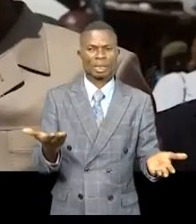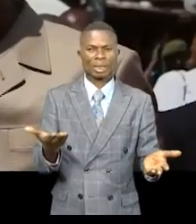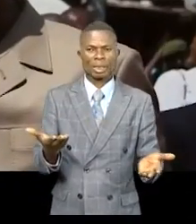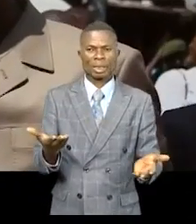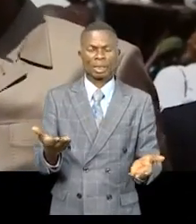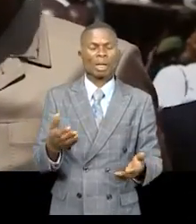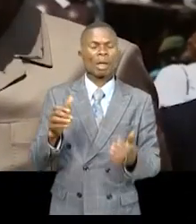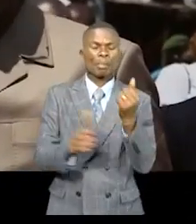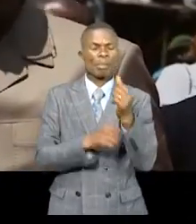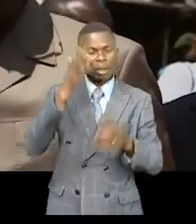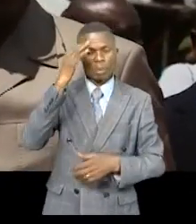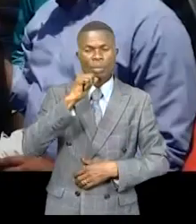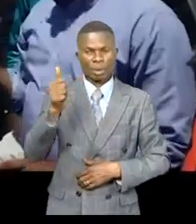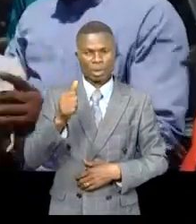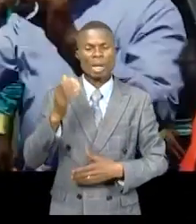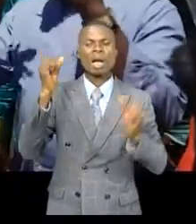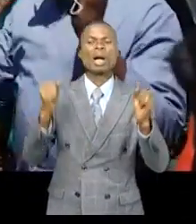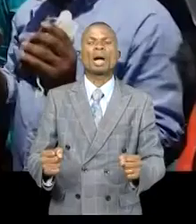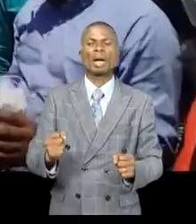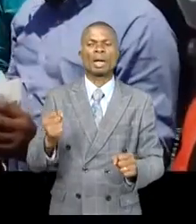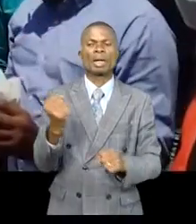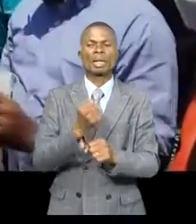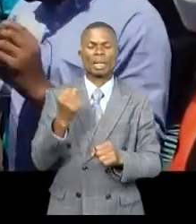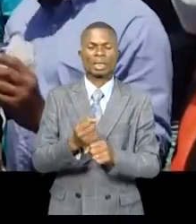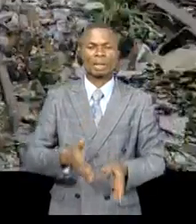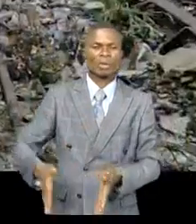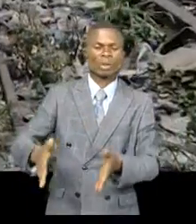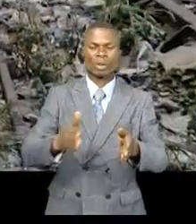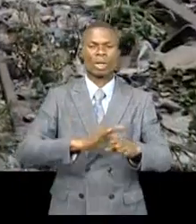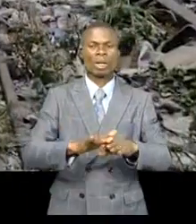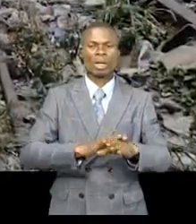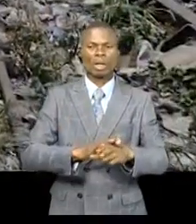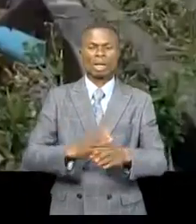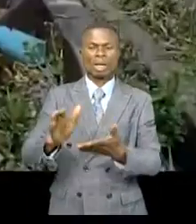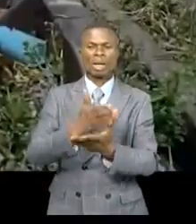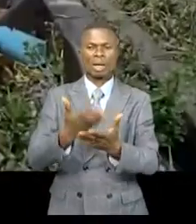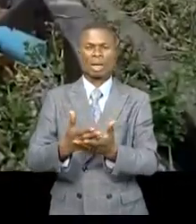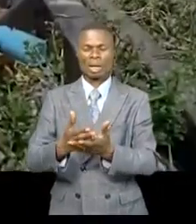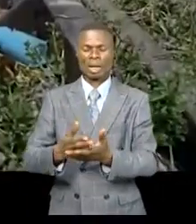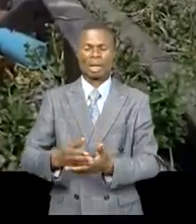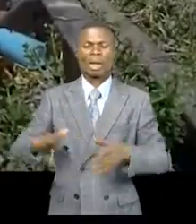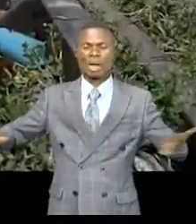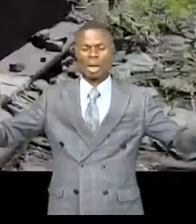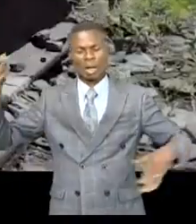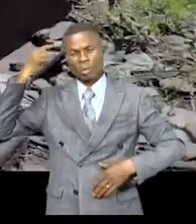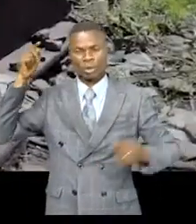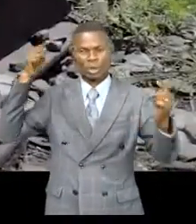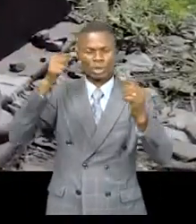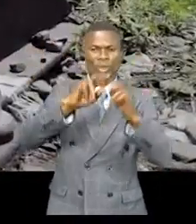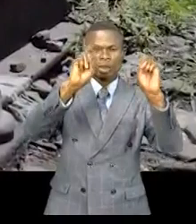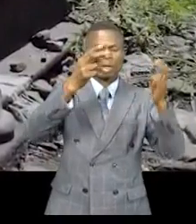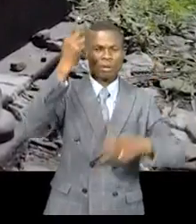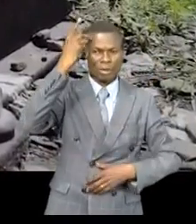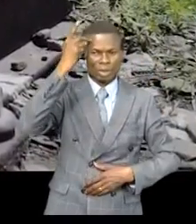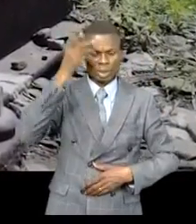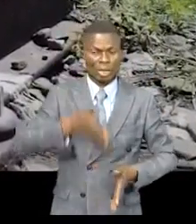pouvait émerger si ce n'est que stopper les trafics sous la voie ferrée entre l'aéroport international de Ndjili jusqu'à la gare centrale. Cette voie était